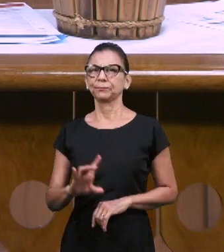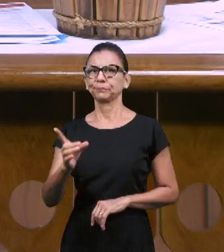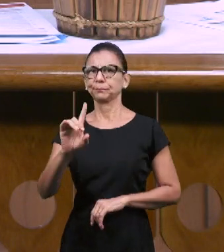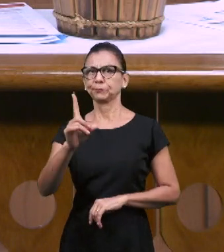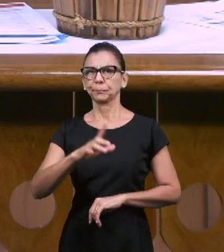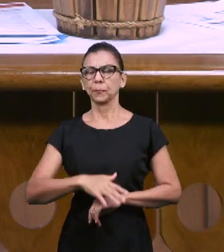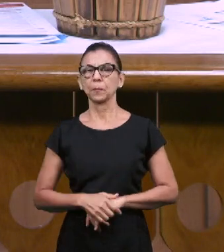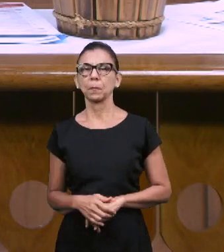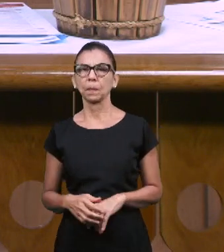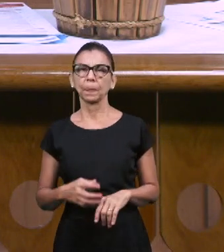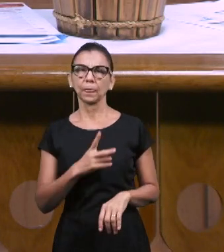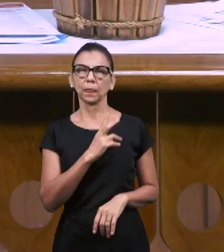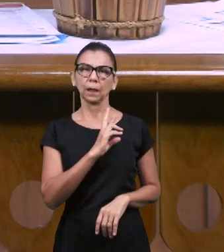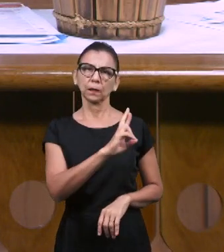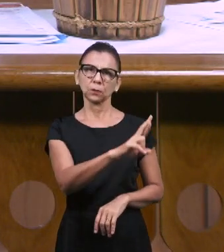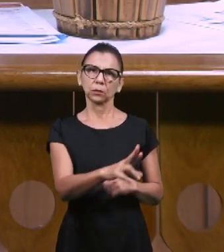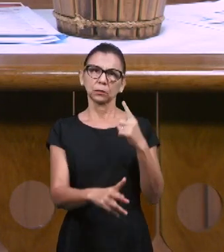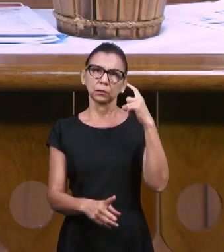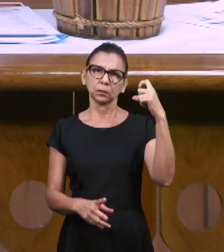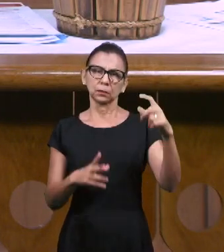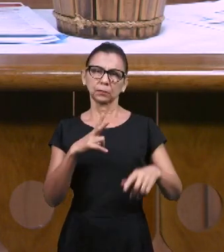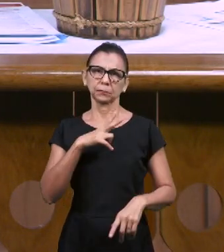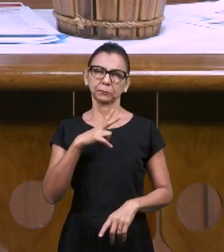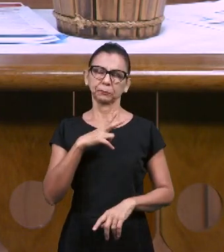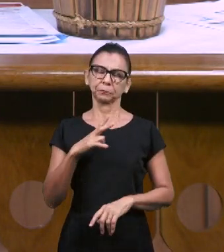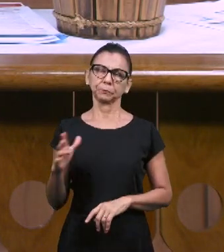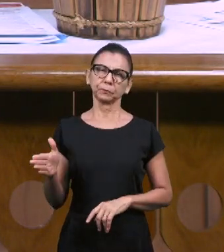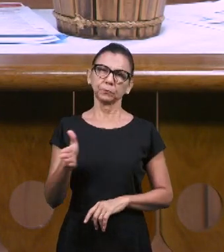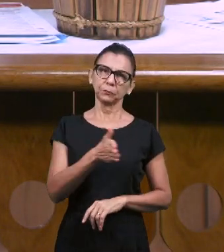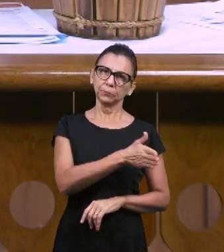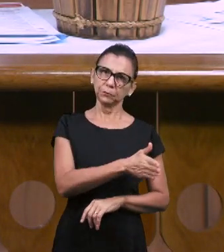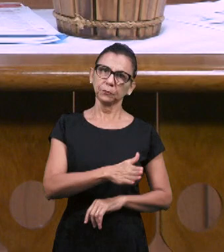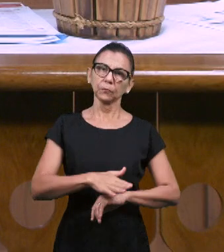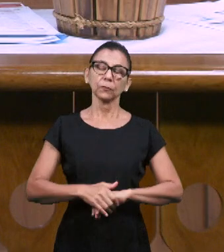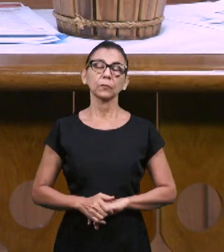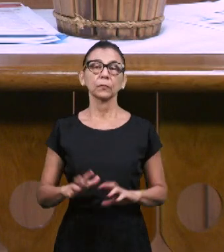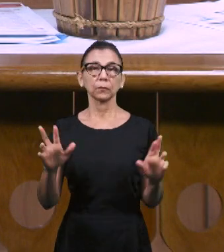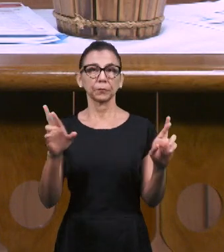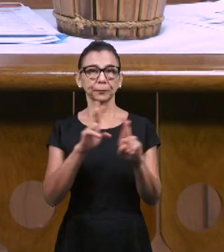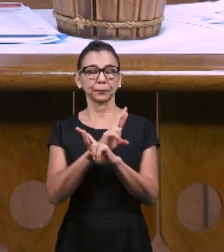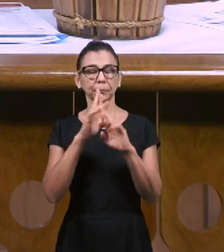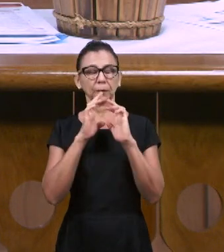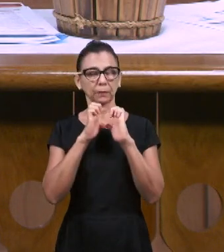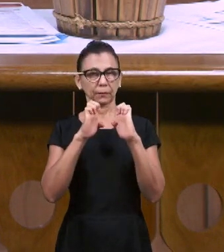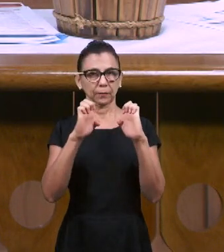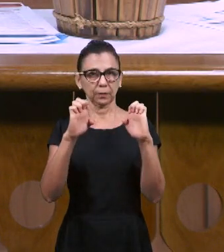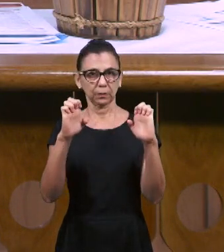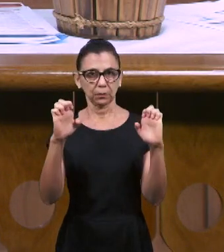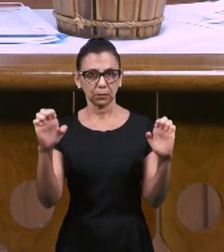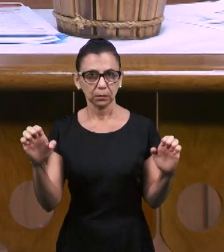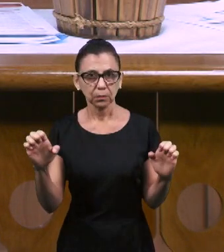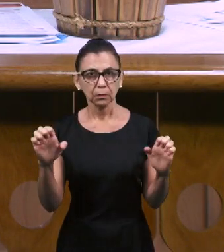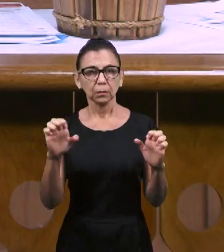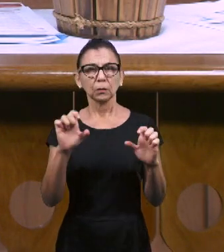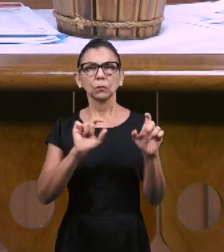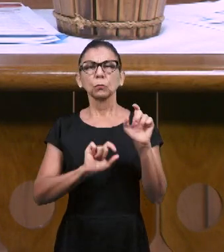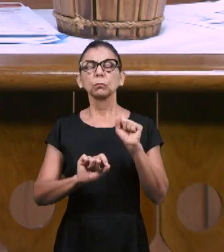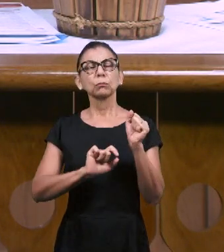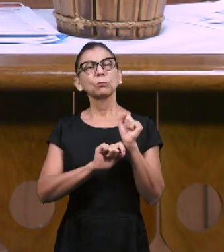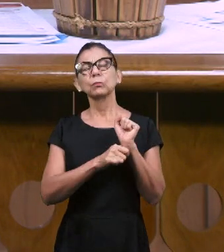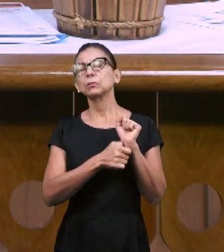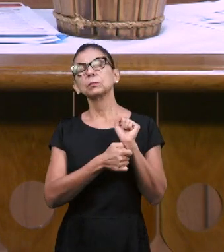intérêts personnels, promotion personnelle, etc. Mais revenons ici. Par rapport à l'évangile, qu'est-ce que c'est le